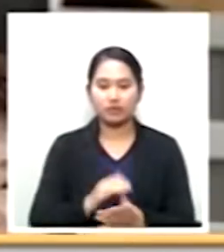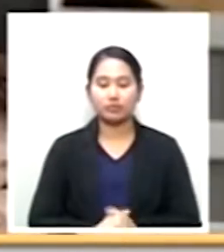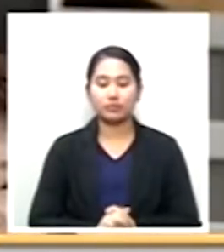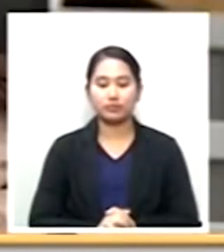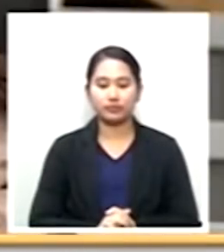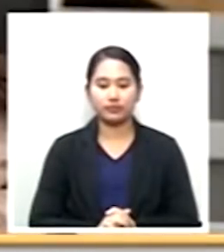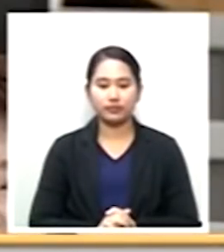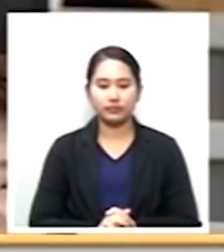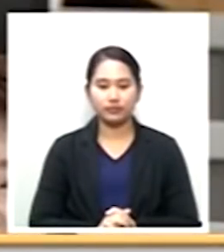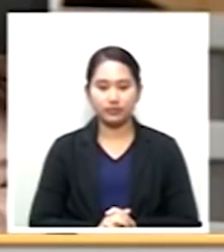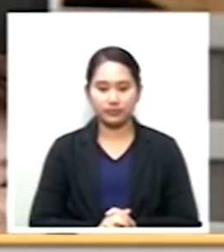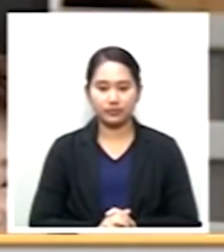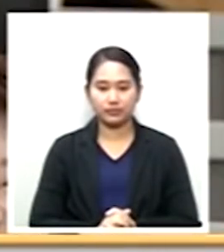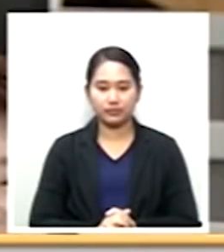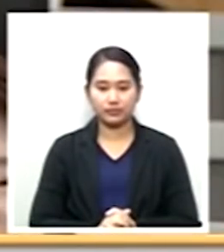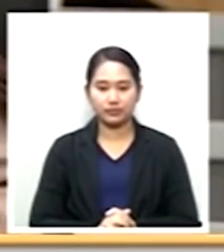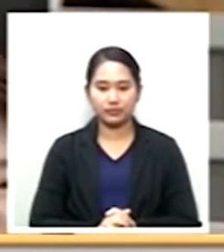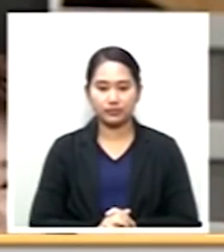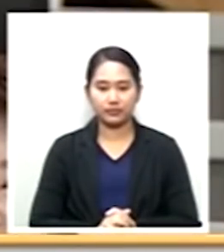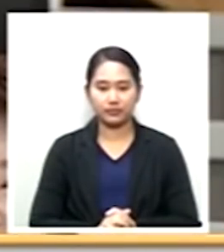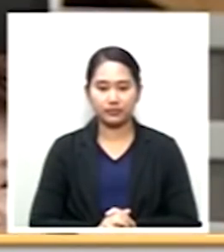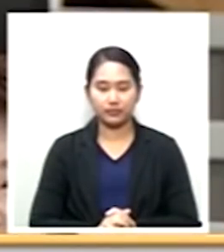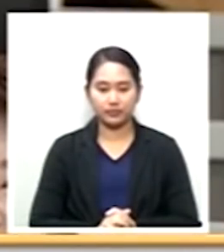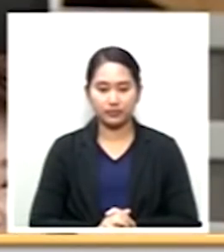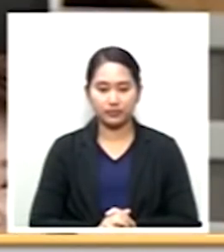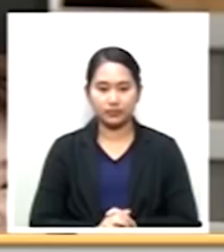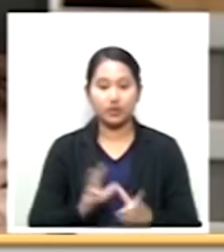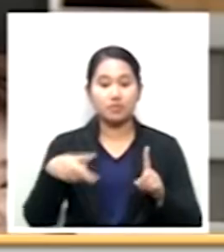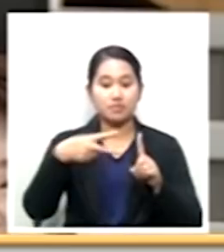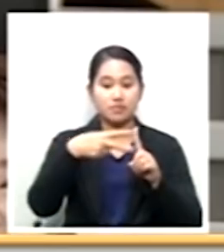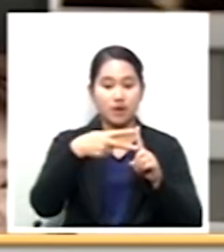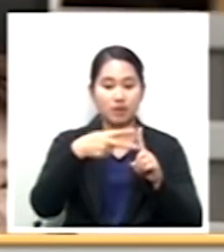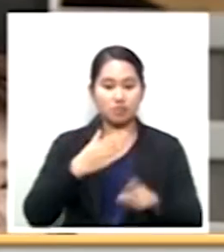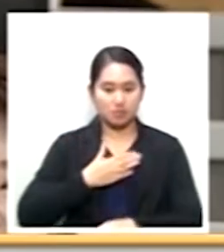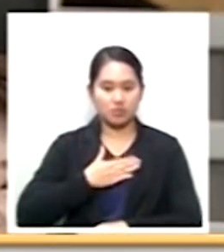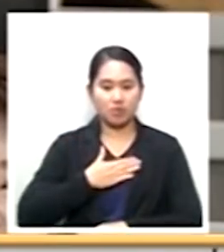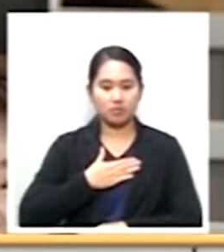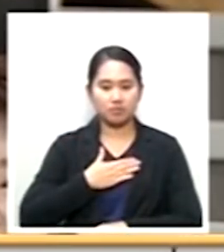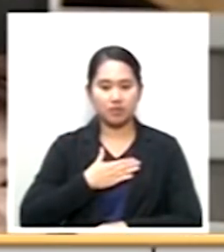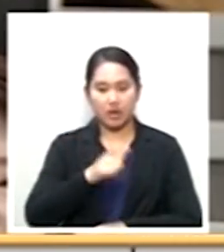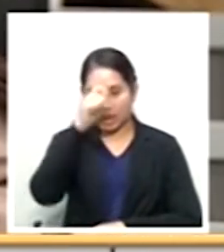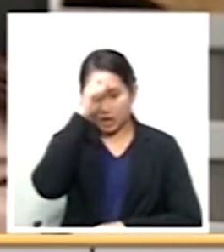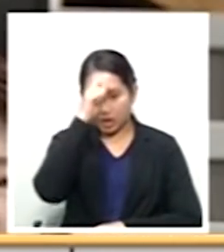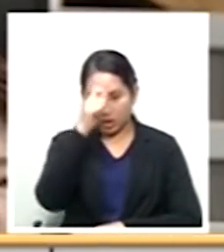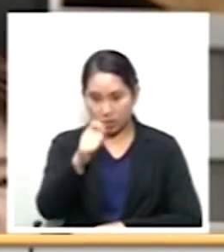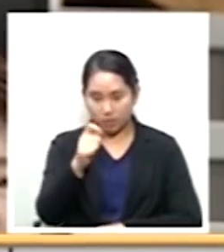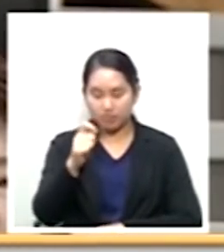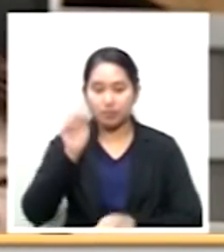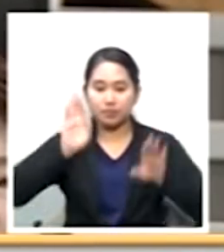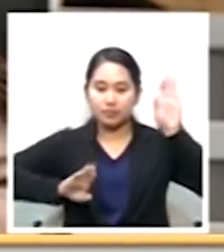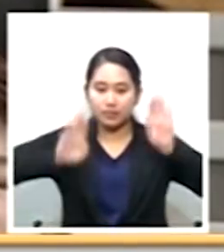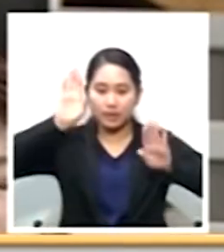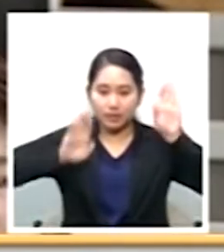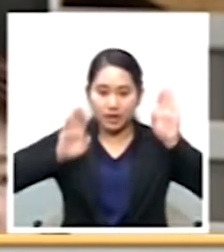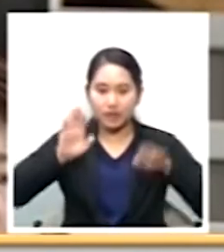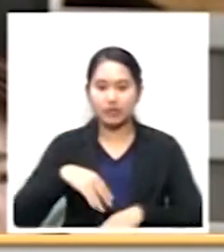ปครับขออนุญาตครับท่านประธานครับพรรคอนาคตใหม่และตัวผมเองยึดมั่นในระบอบประชาธิปไตยอันมีพระมหากษัตริย์ทรงเป็นพระประมุขครับ